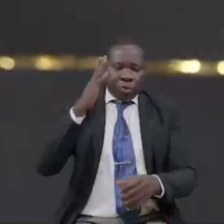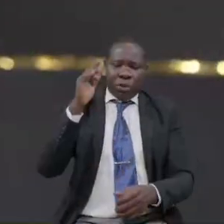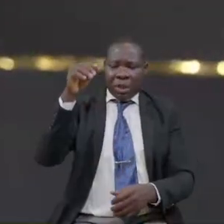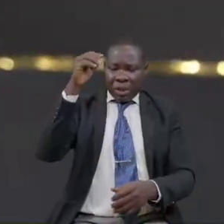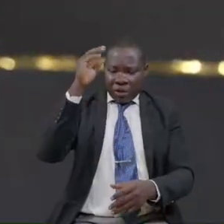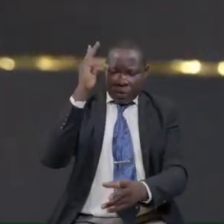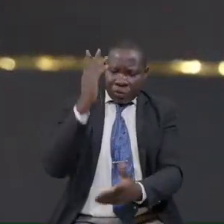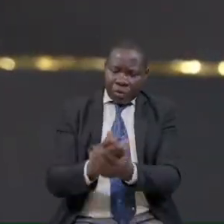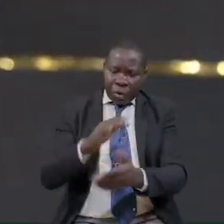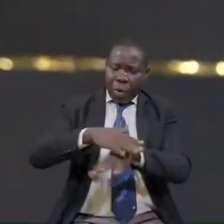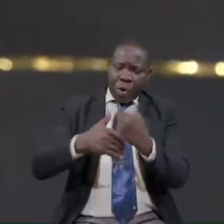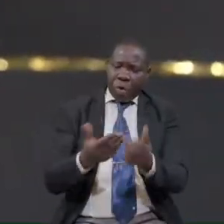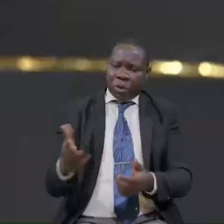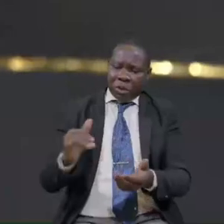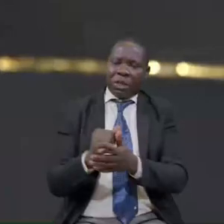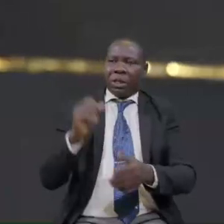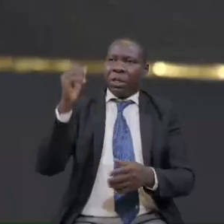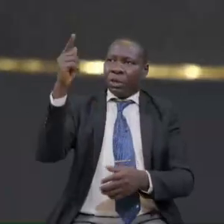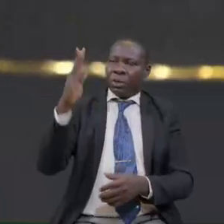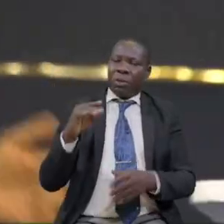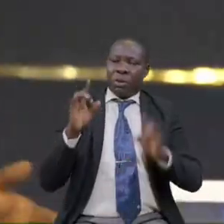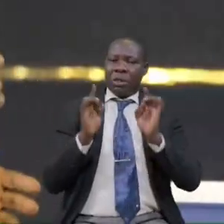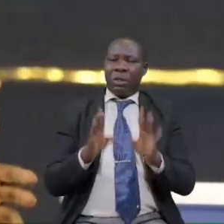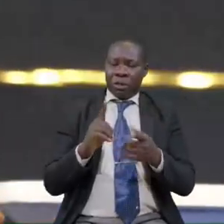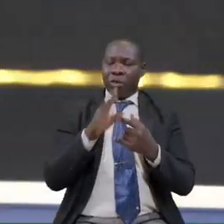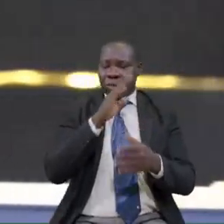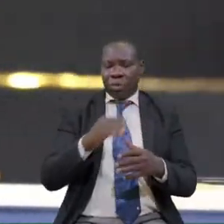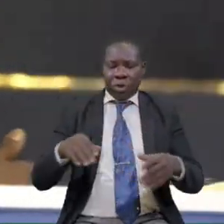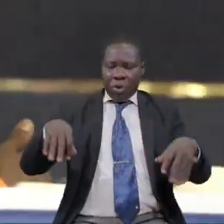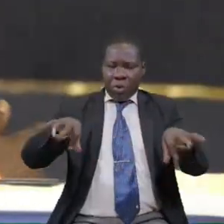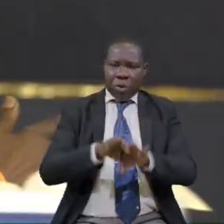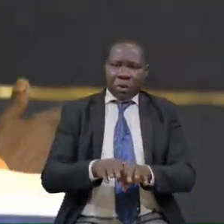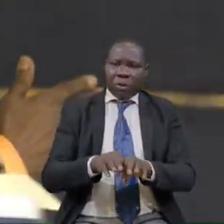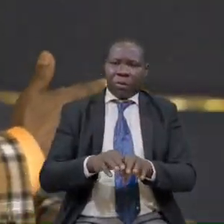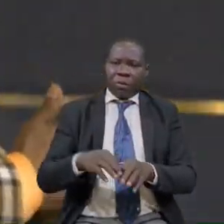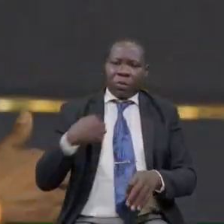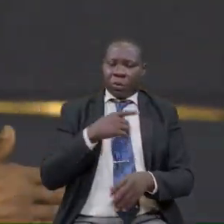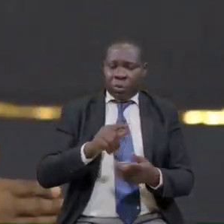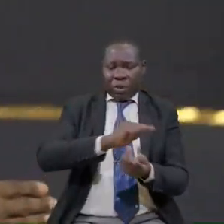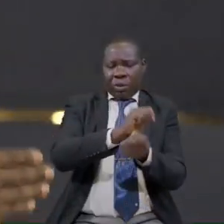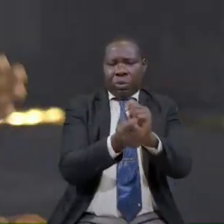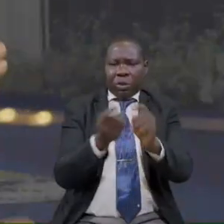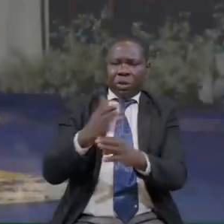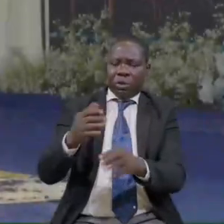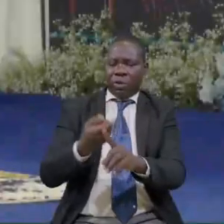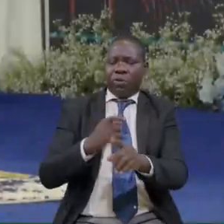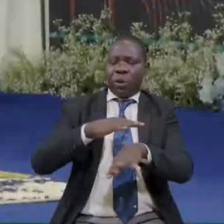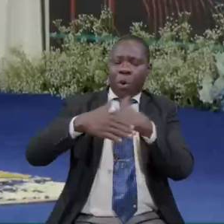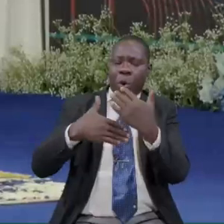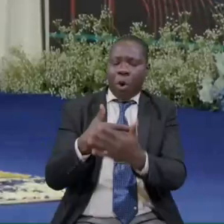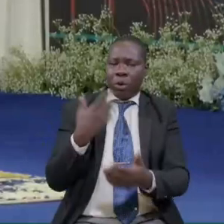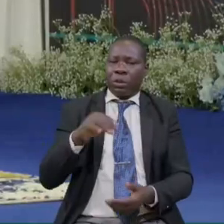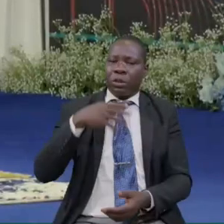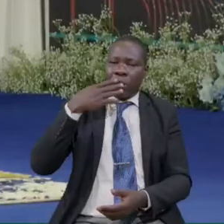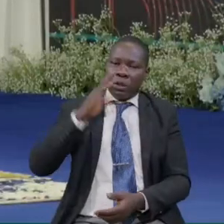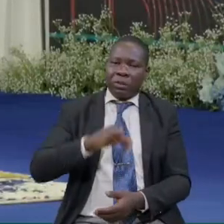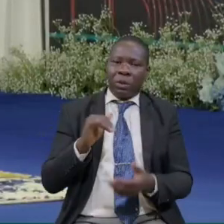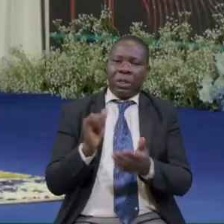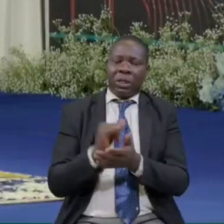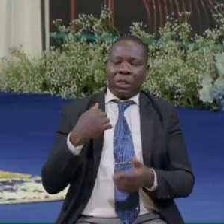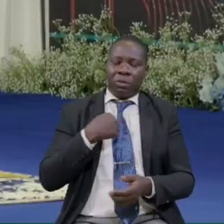les péchés que Dieu abandonne. Que Dieu a. Pour être digne, on se détourne de tout